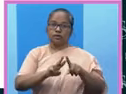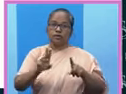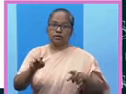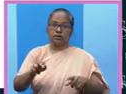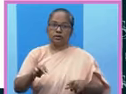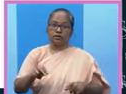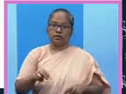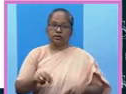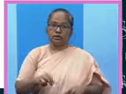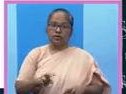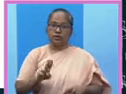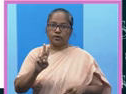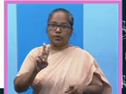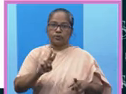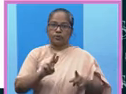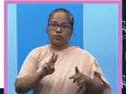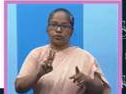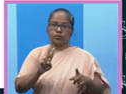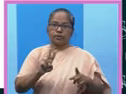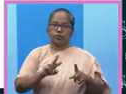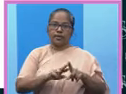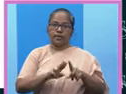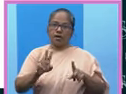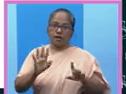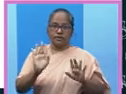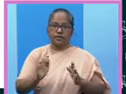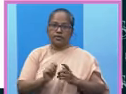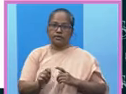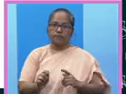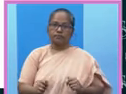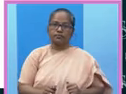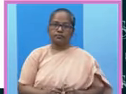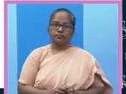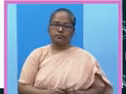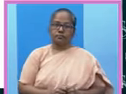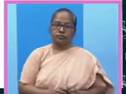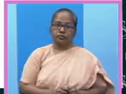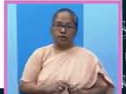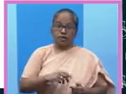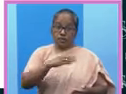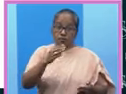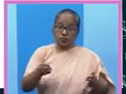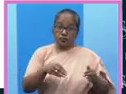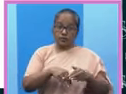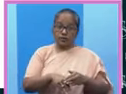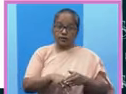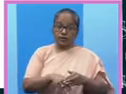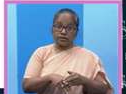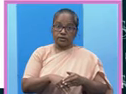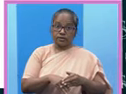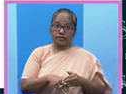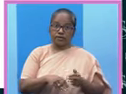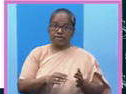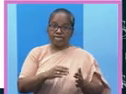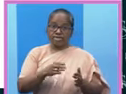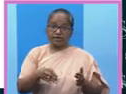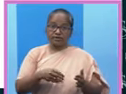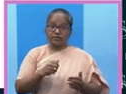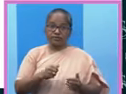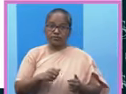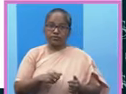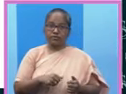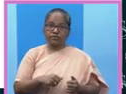கிராஸ் ஆயிரும். ஸோ 2πr தான் மிச்சமாயிருக்கும். இங்கே மைய கோணம் என்னென்னா 180. அதை உள்ளடக்கி இருக்கக்கூடிய, அதை தாங்கியிருக்கக்கூடிய வட்டவில்